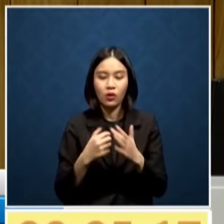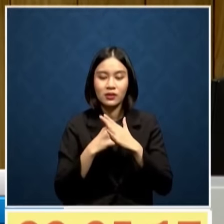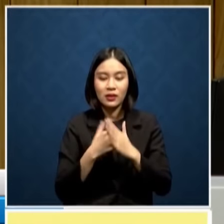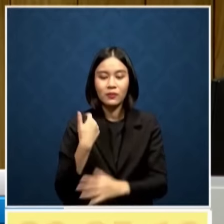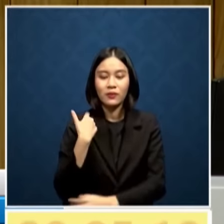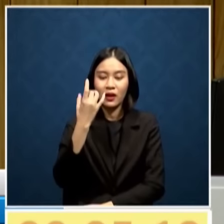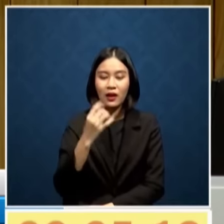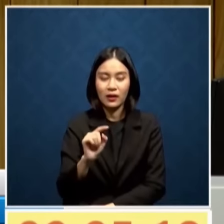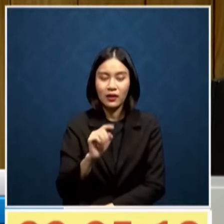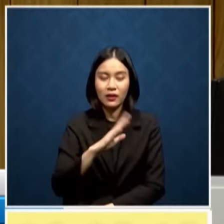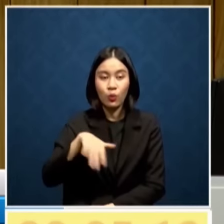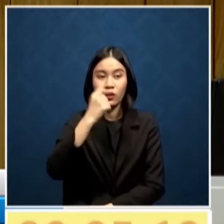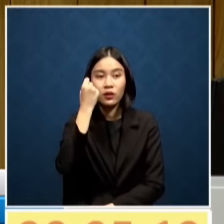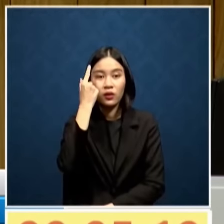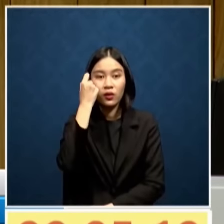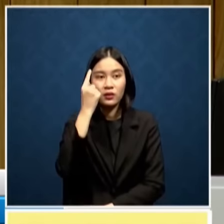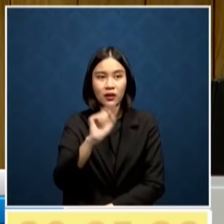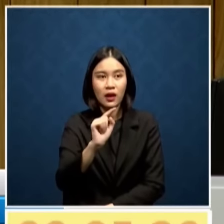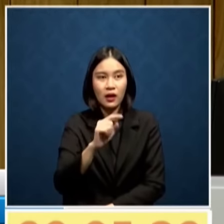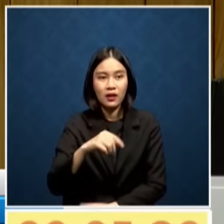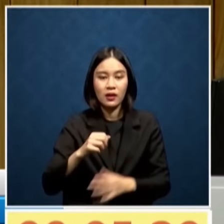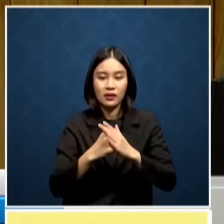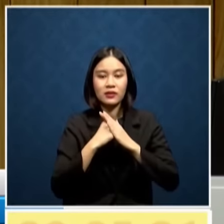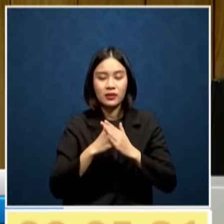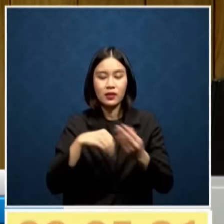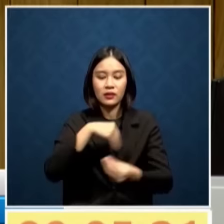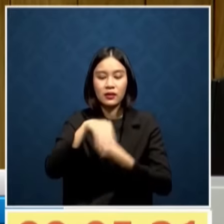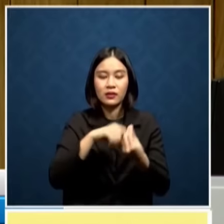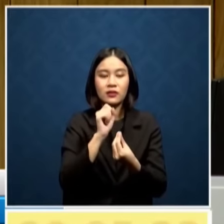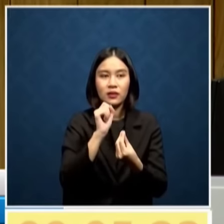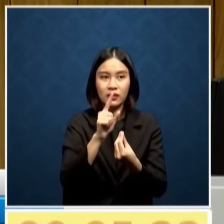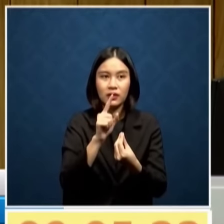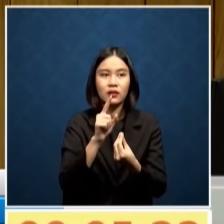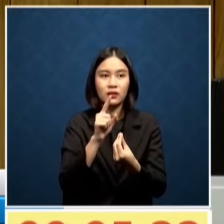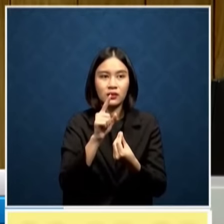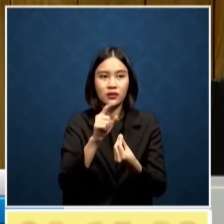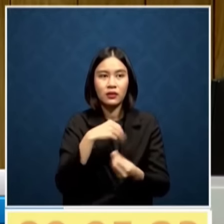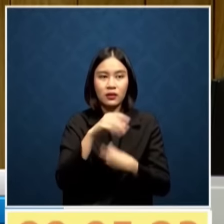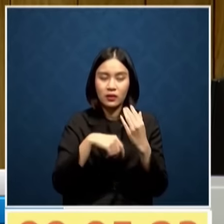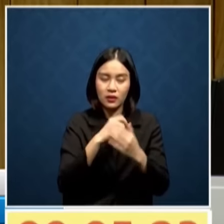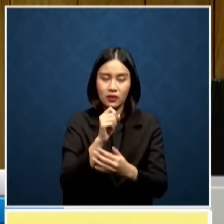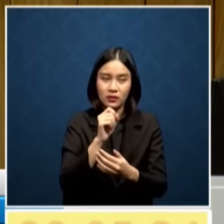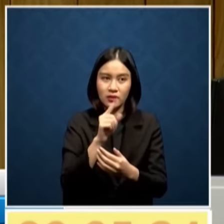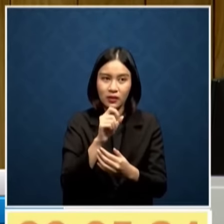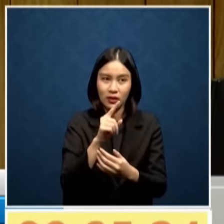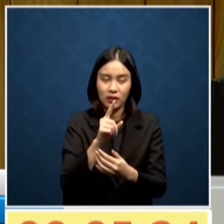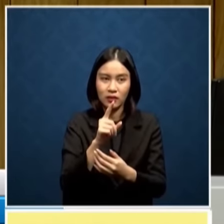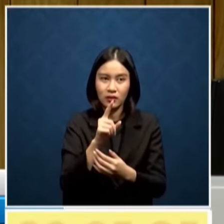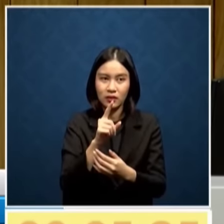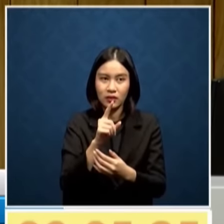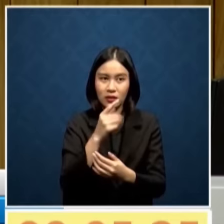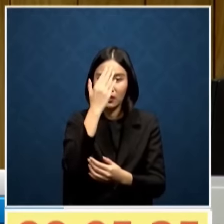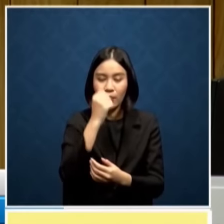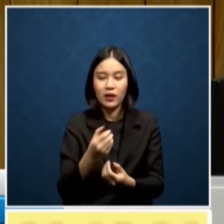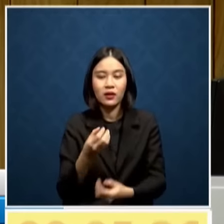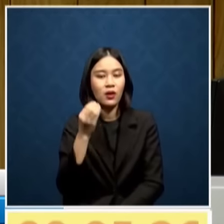นี้ครับก็ต้องเข้าใจว่าจีนเนี่ยเศรษฐกิจเขาค่อนข้างจะสุดตัวระดับหนึ่งนะครับเนื่องจากว่าอสังห